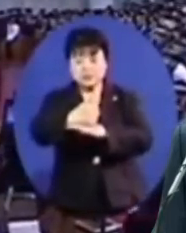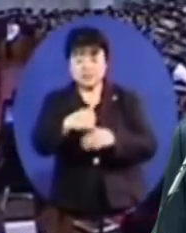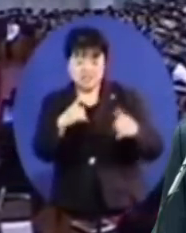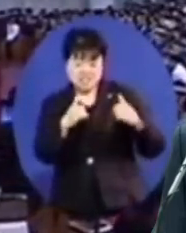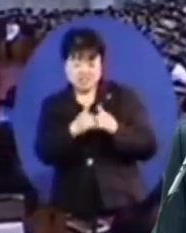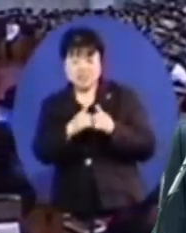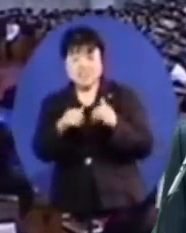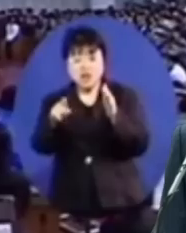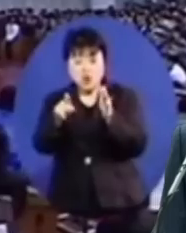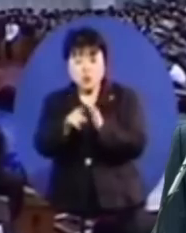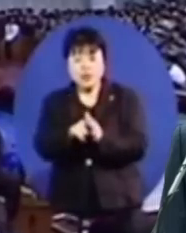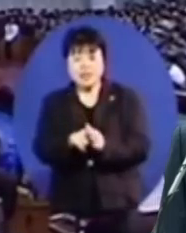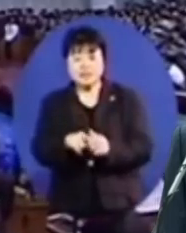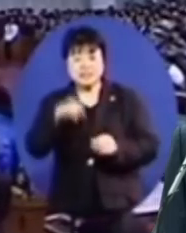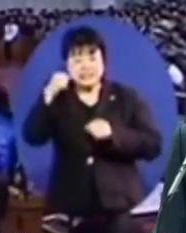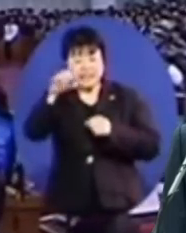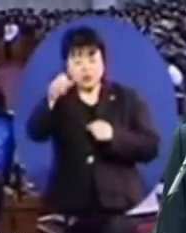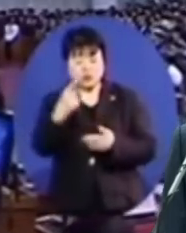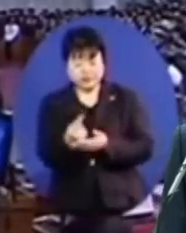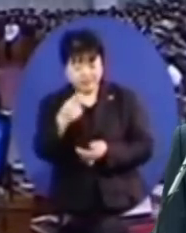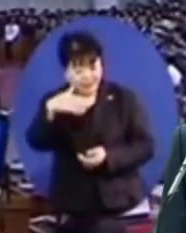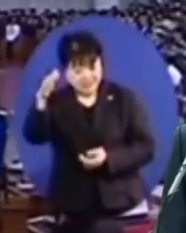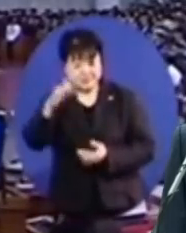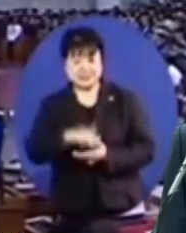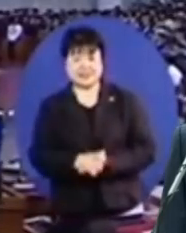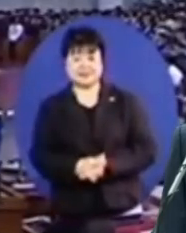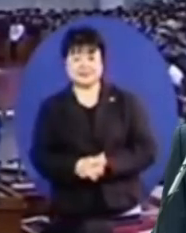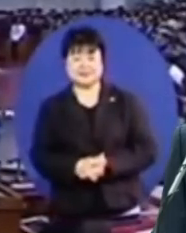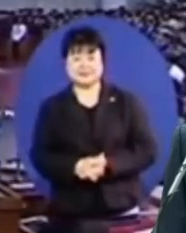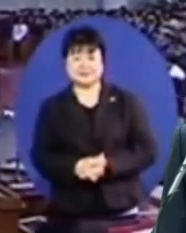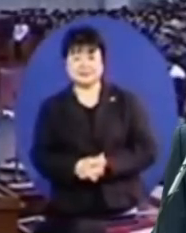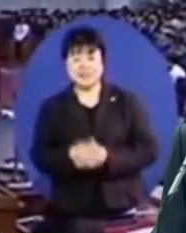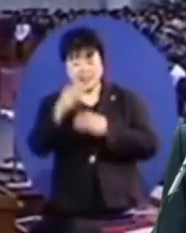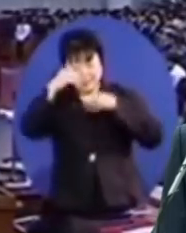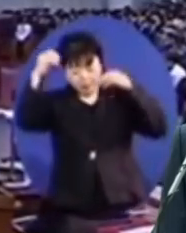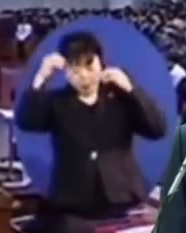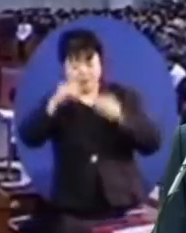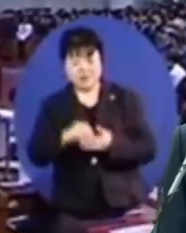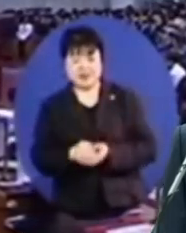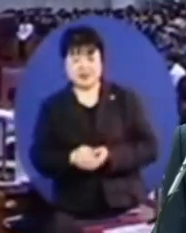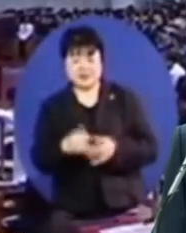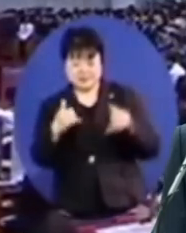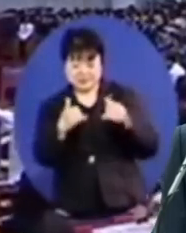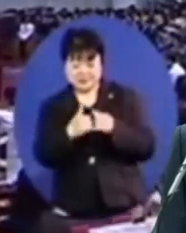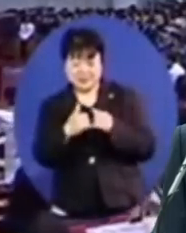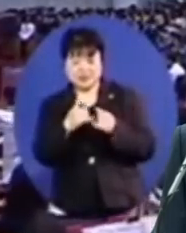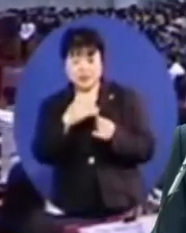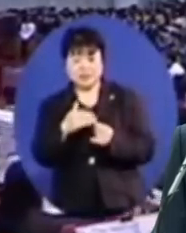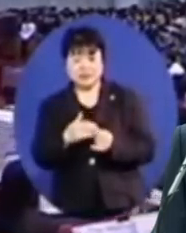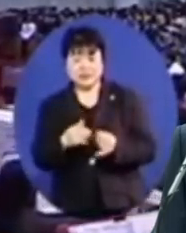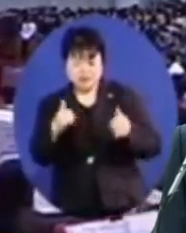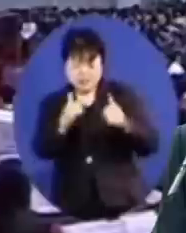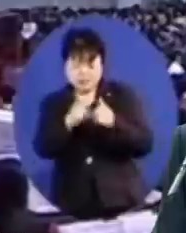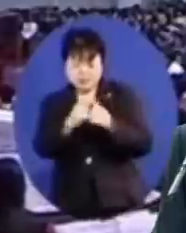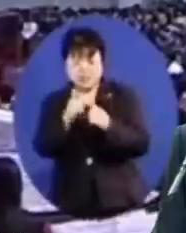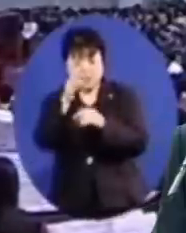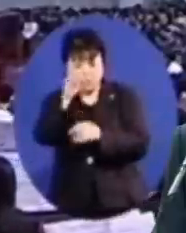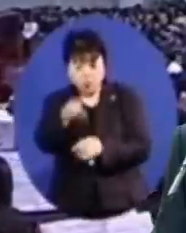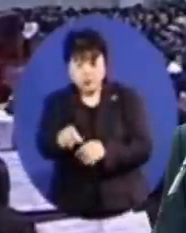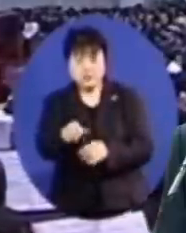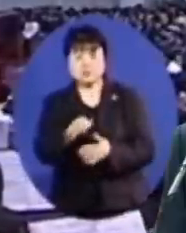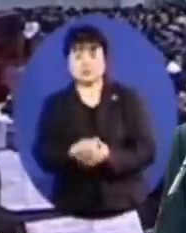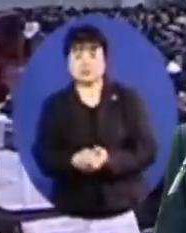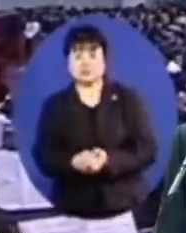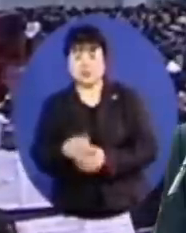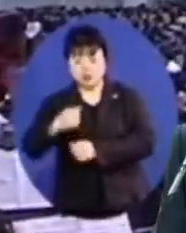위해 이미 이탈리아 북부로 떠난 뒤였습니다. 그도 나폴레옹을 따라 전선으로 나갔다가 치열한 전투의장에서